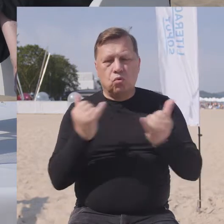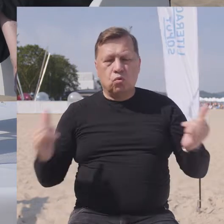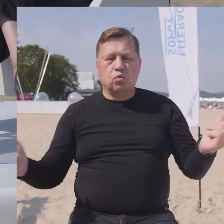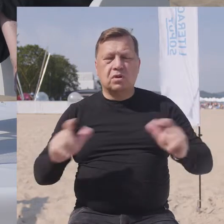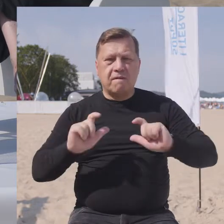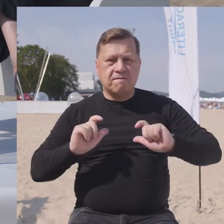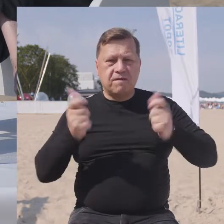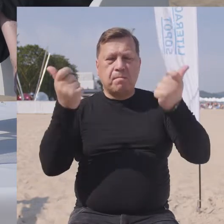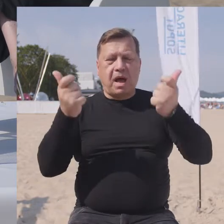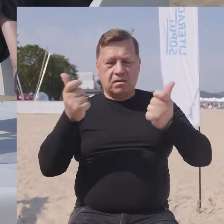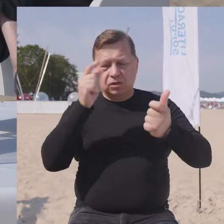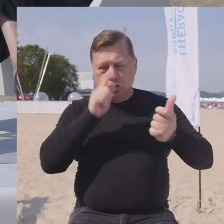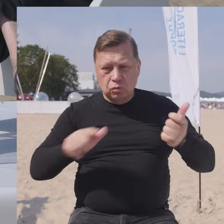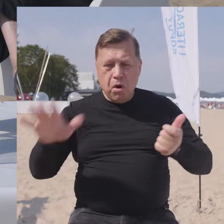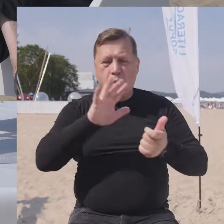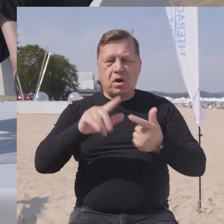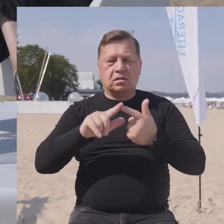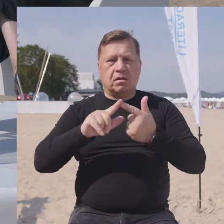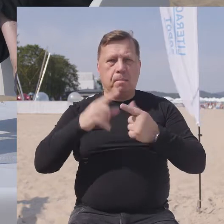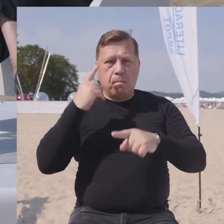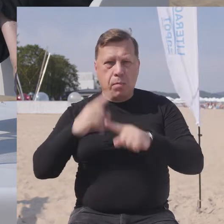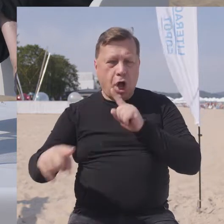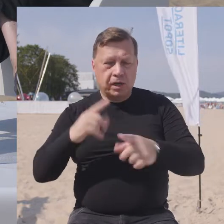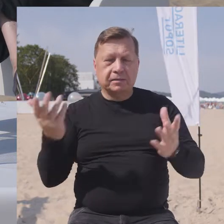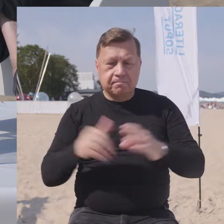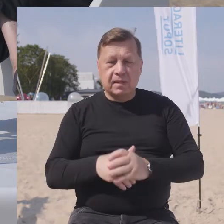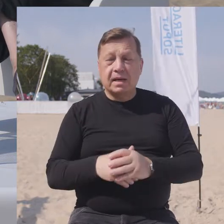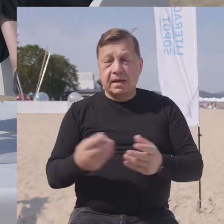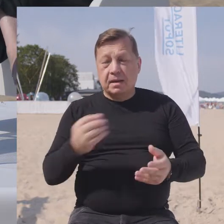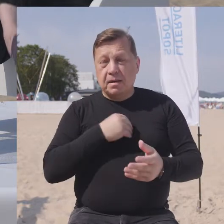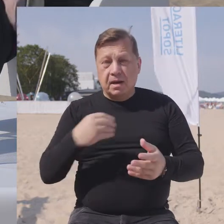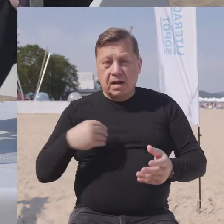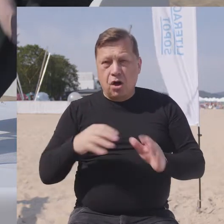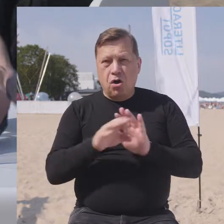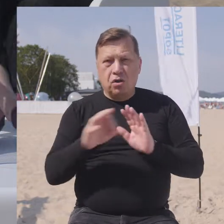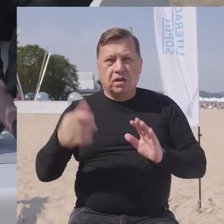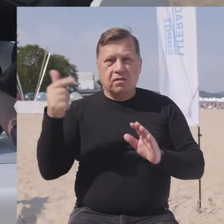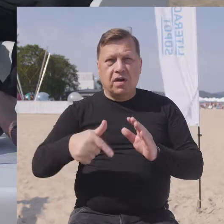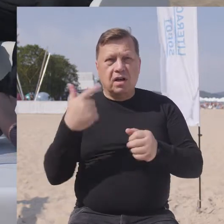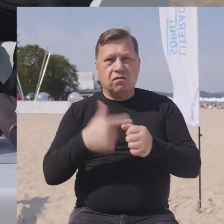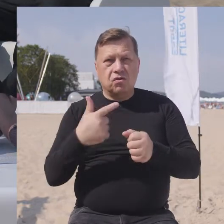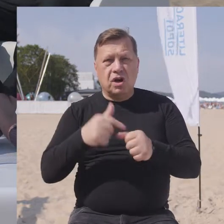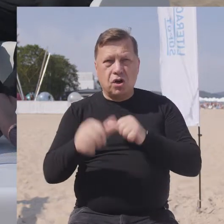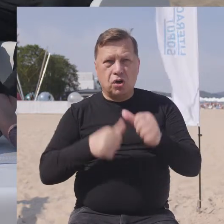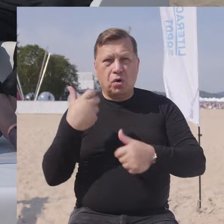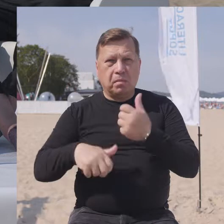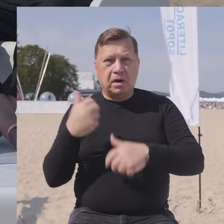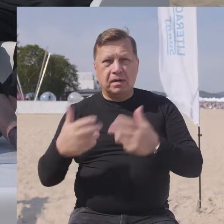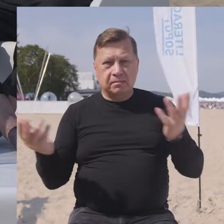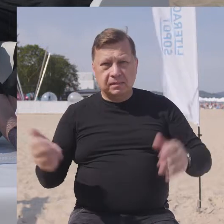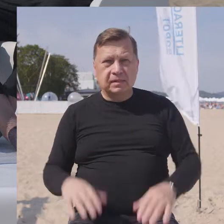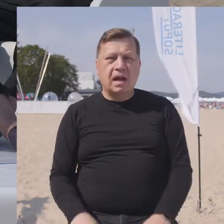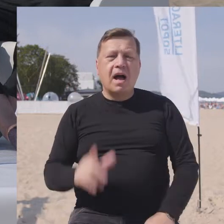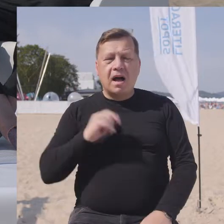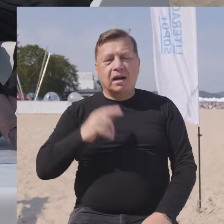zdarzenia społeczno-polityczne, których Polska niestety doświadcza od roku 2020, ale oczywiście jestem gapą. Chciałem